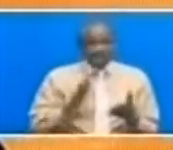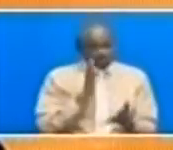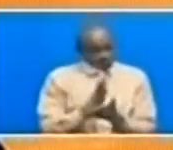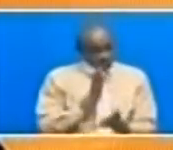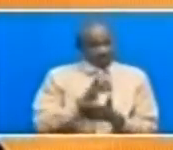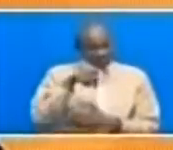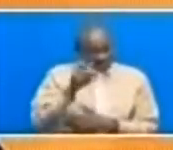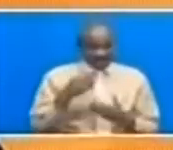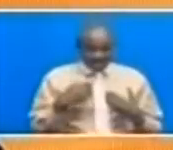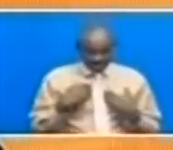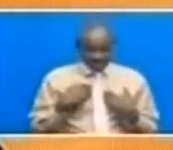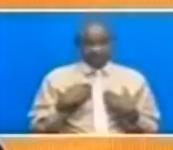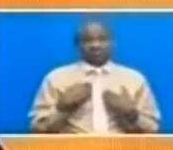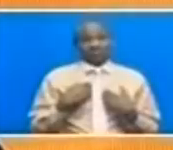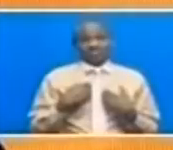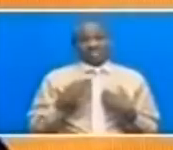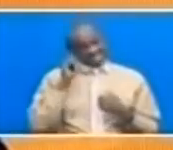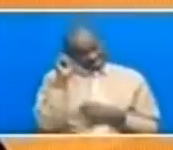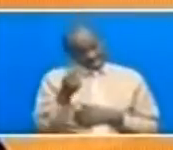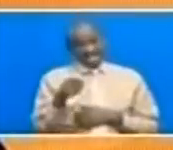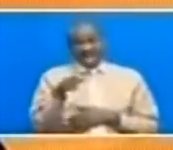ya kutokuwepo katika mashindano ya barani